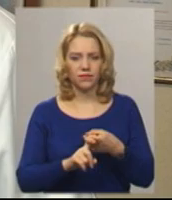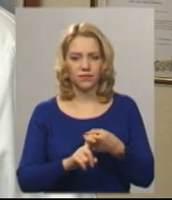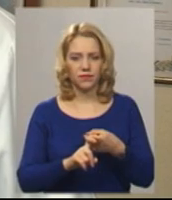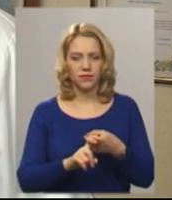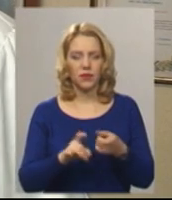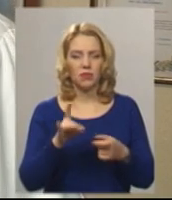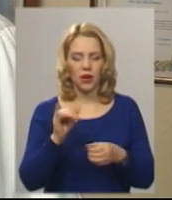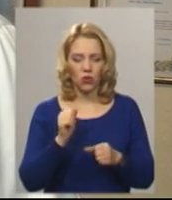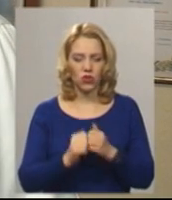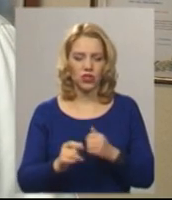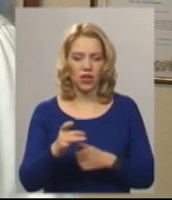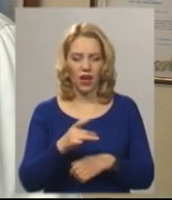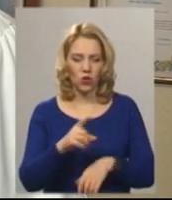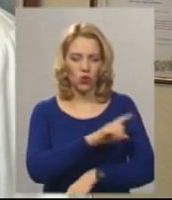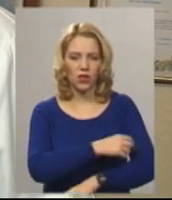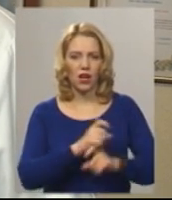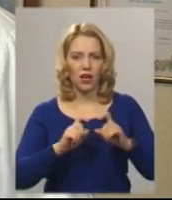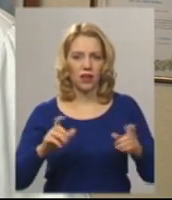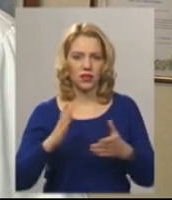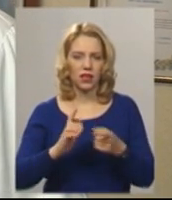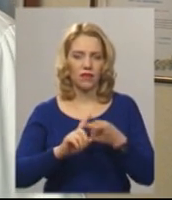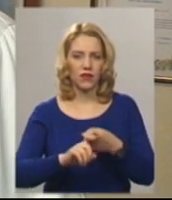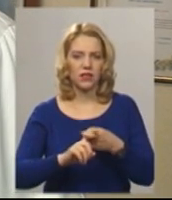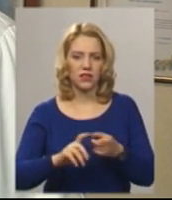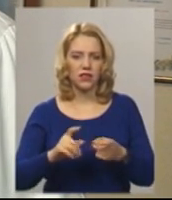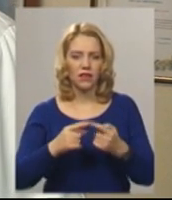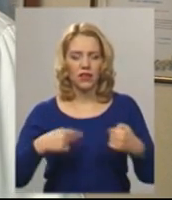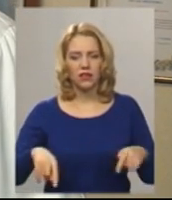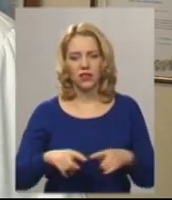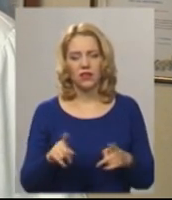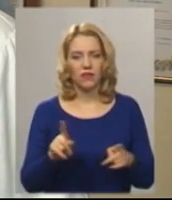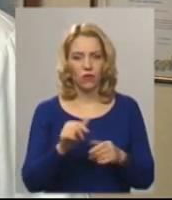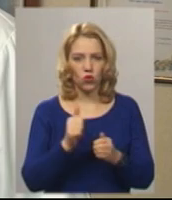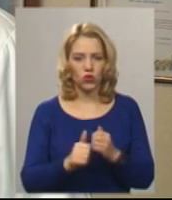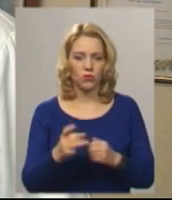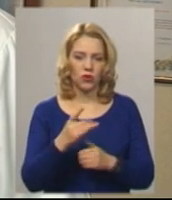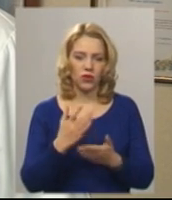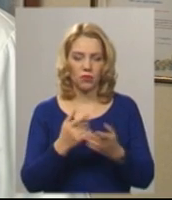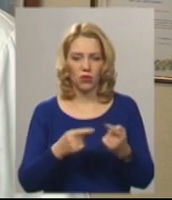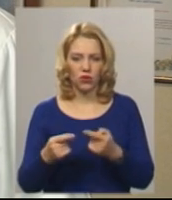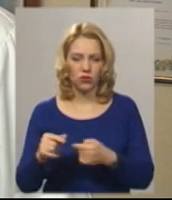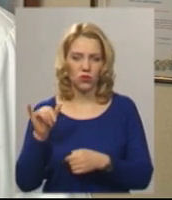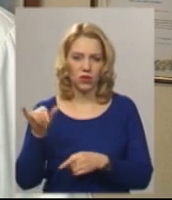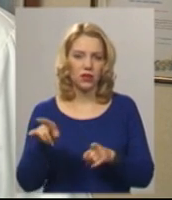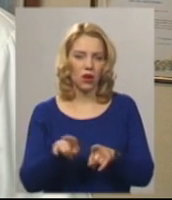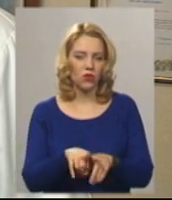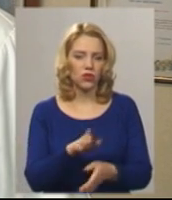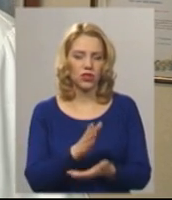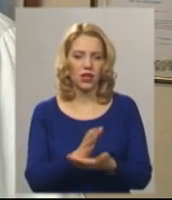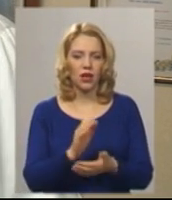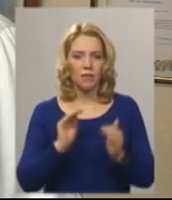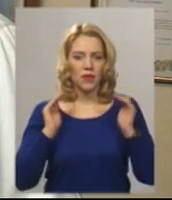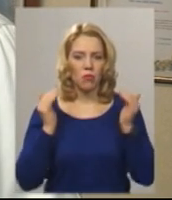при кожній районній лікарні є інфекційне відділення, з якоюсь там, в кожному районі по-різному, але в них також є